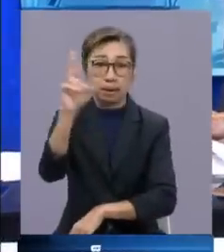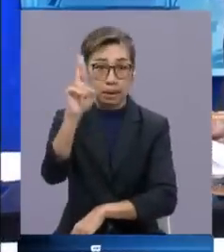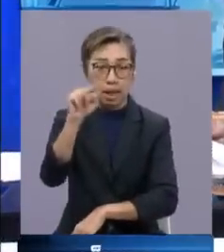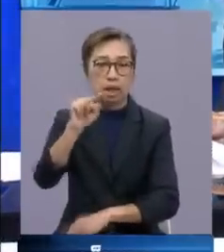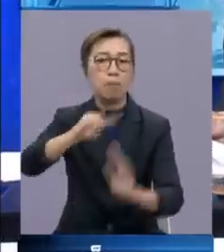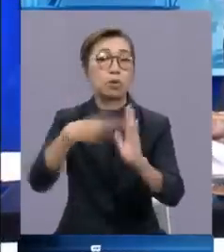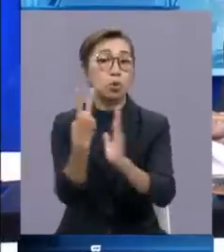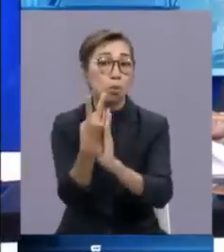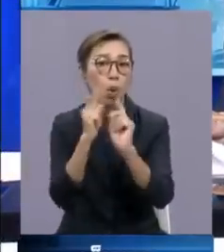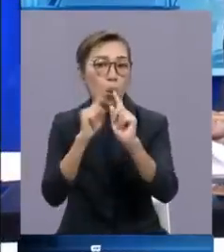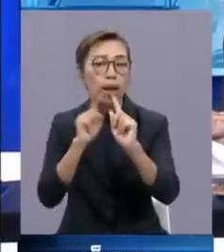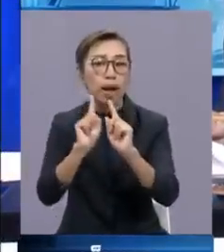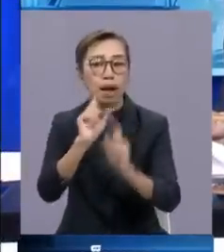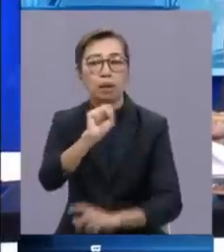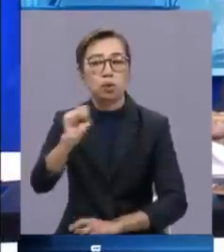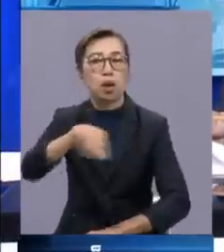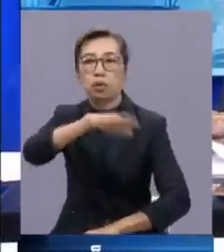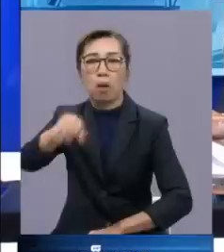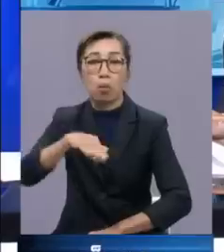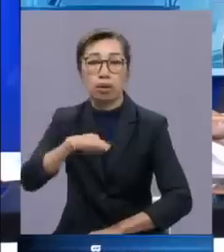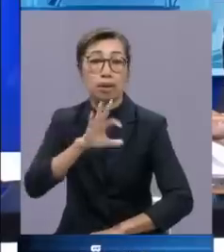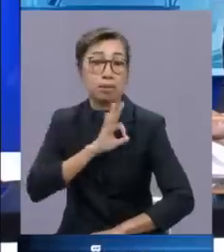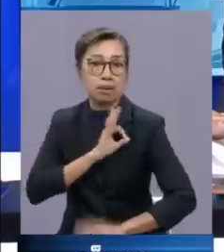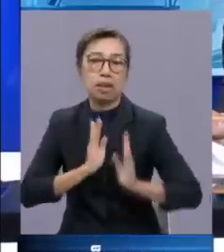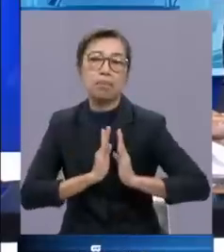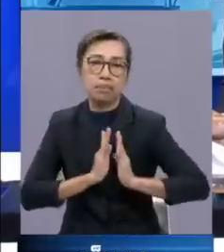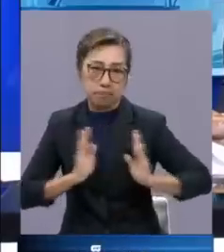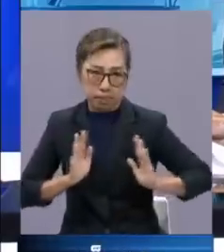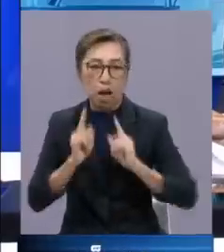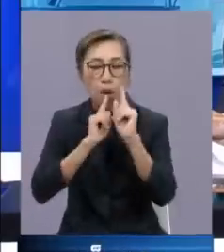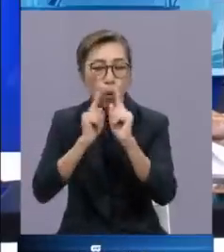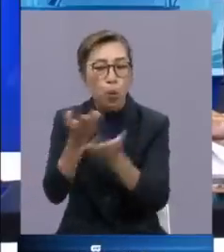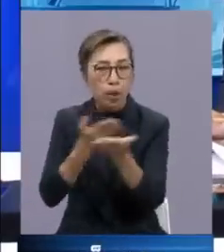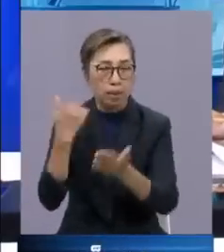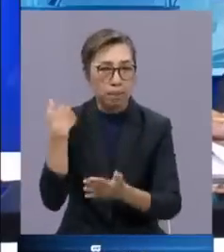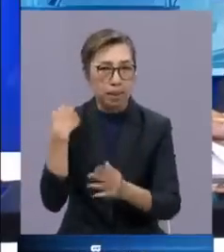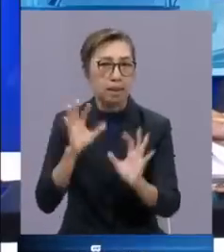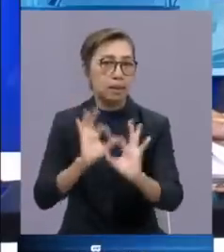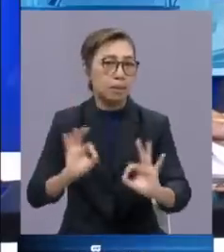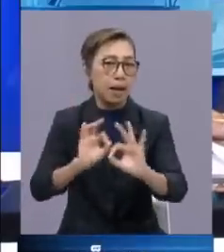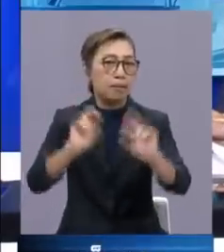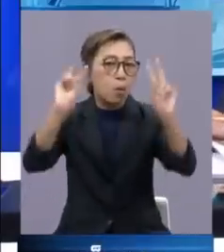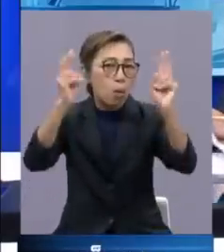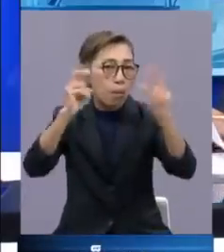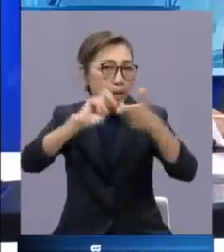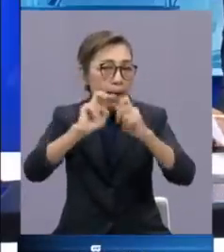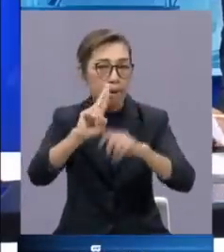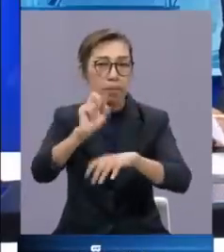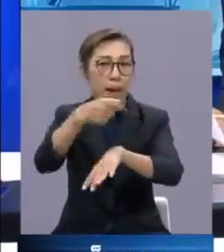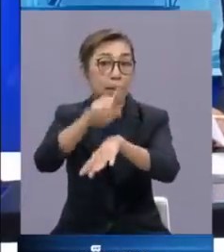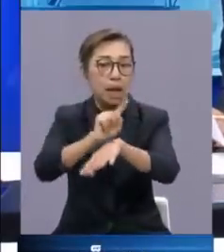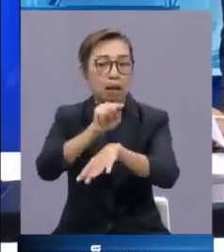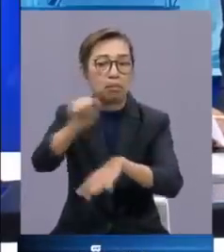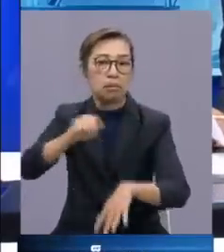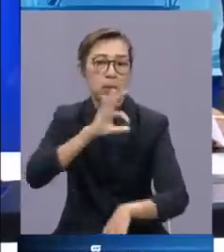2ชั่วโมงของการเปิดใจสมาชิกในพรรคเพื่อไทยโดยเฉพาะอย่างยิ่งปมเรื่องประธานสภาที่หลายคนเห็นกันไม่ตรง